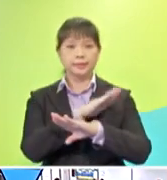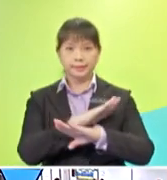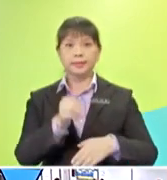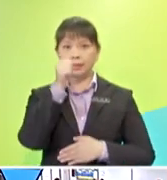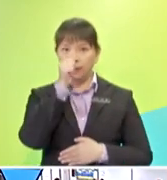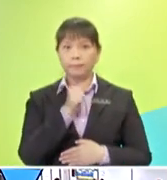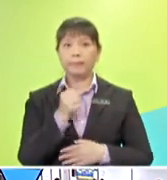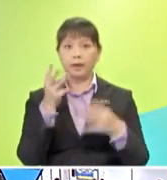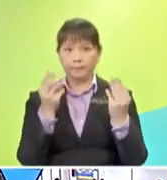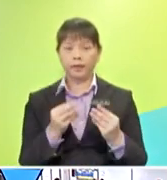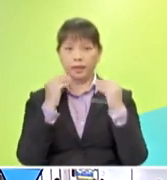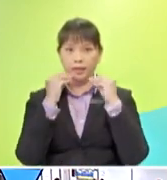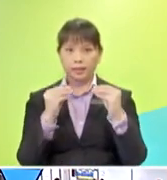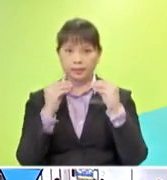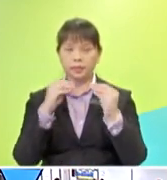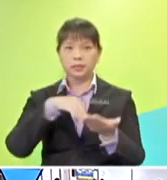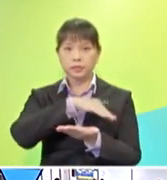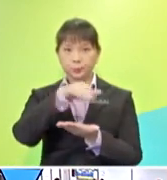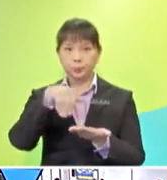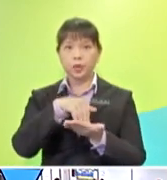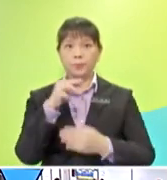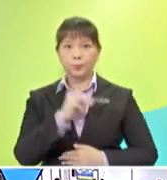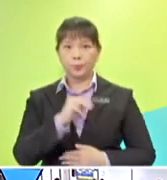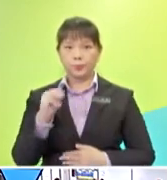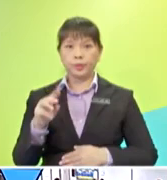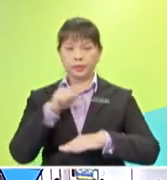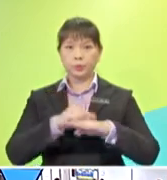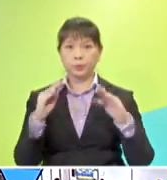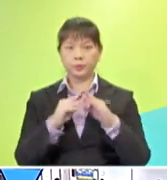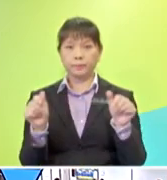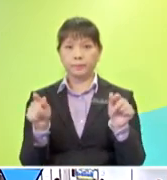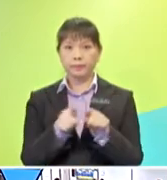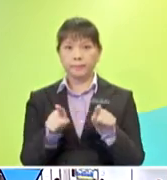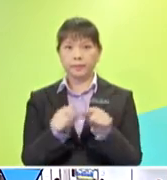semua murid-murid di rumah bersama dengan honey